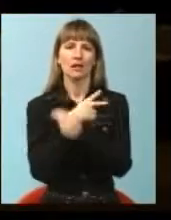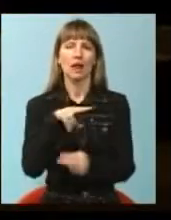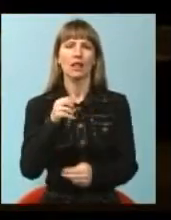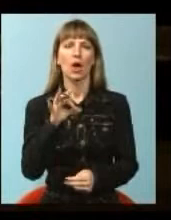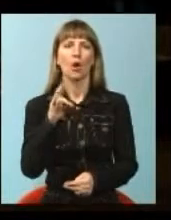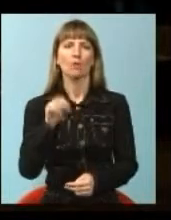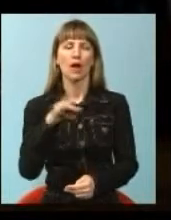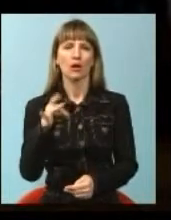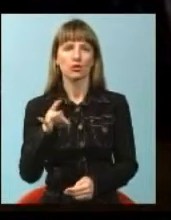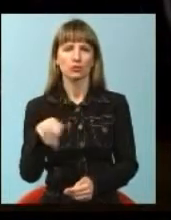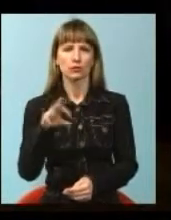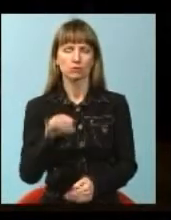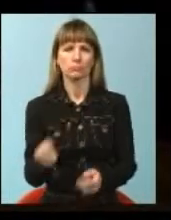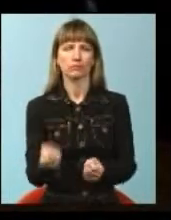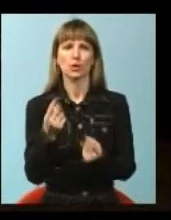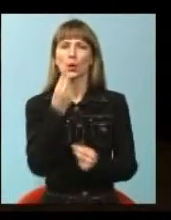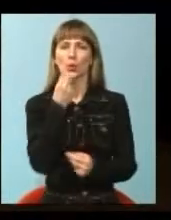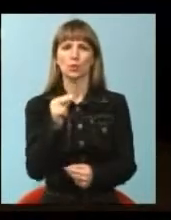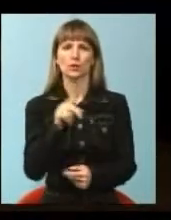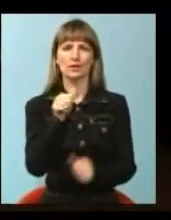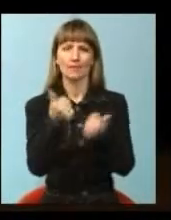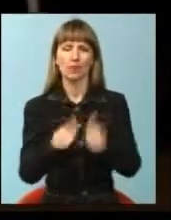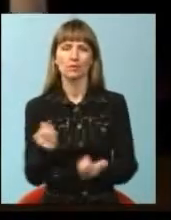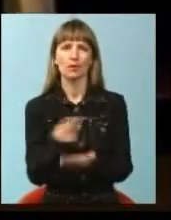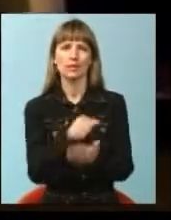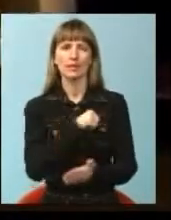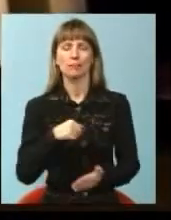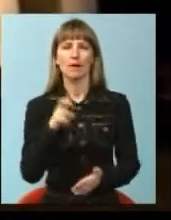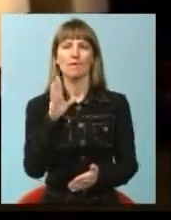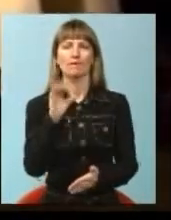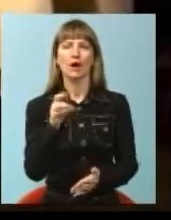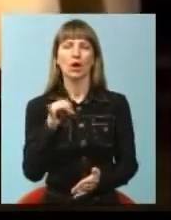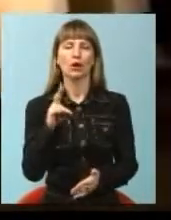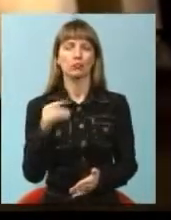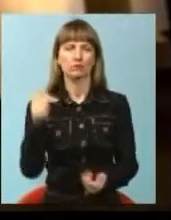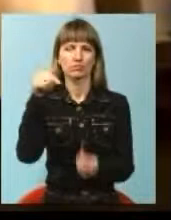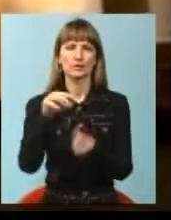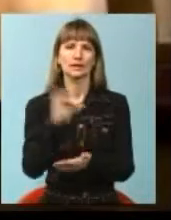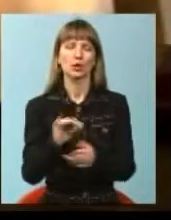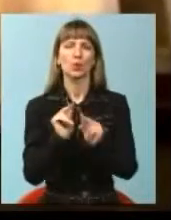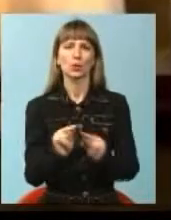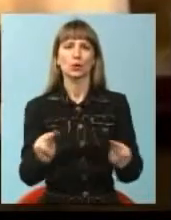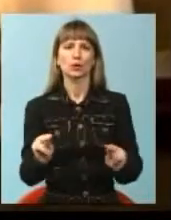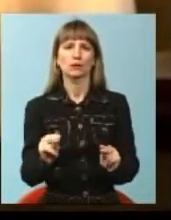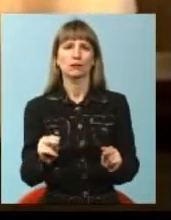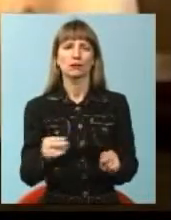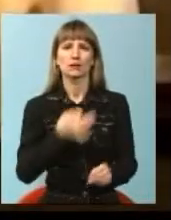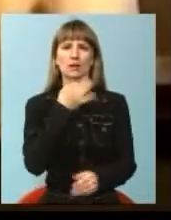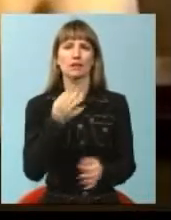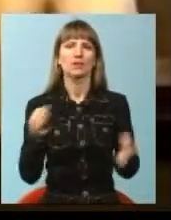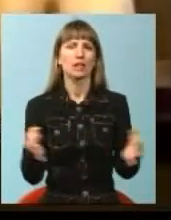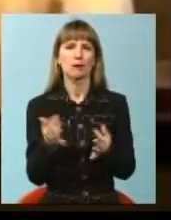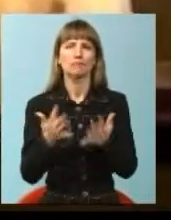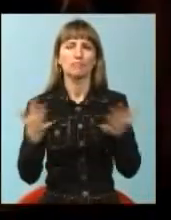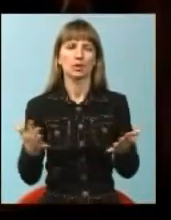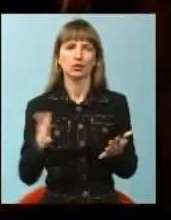виявився набагато кращим за фігури, написані самим Вероккіо. Згідно з легендою, вчитель вже ніколи більше не